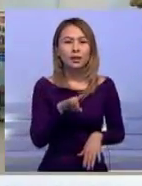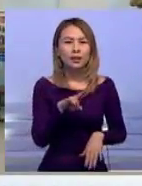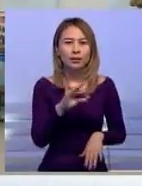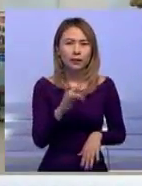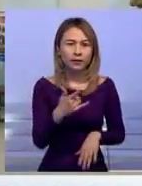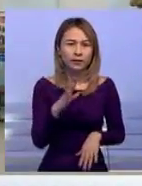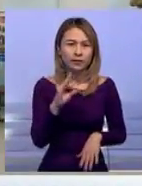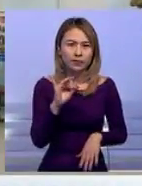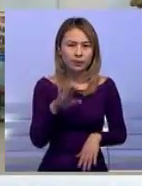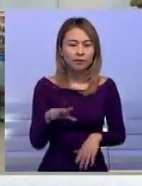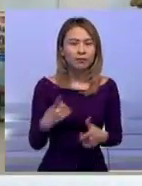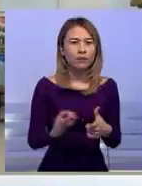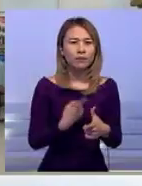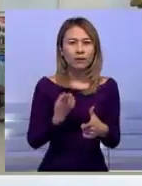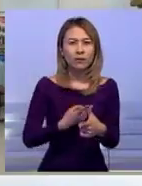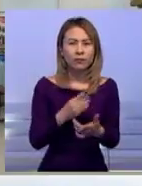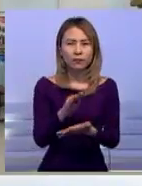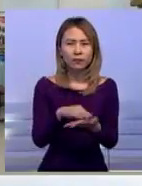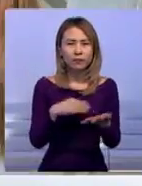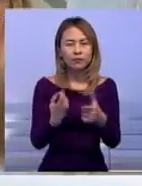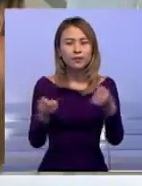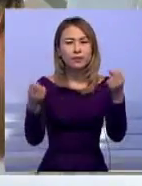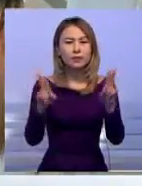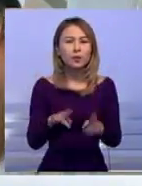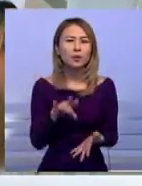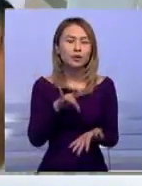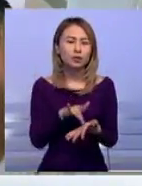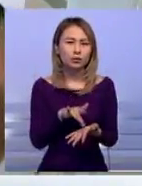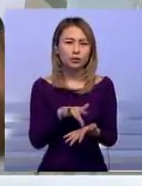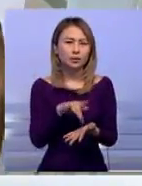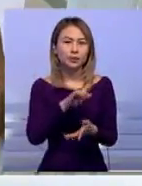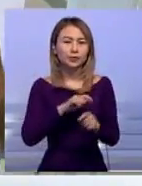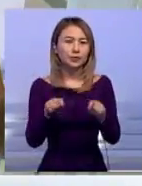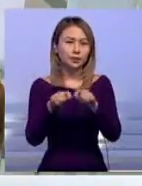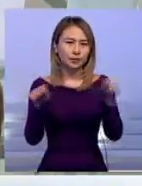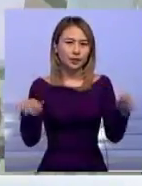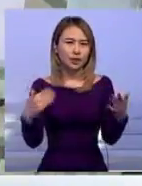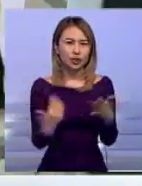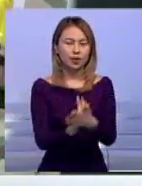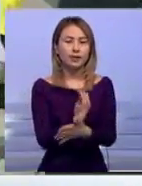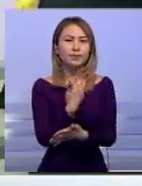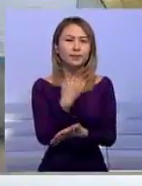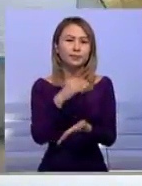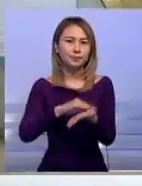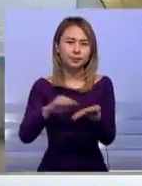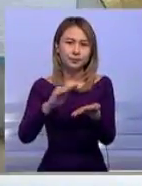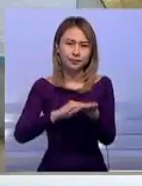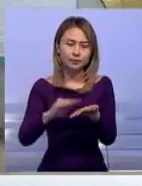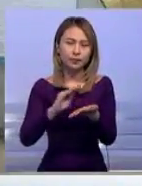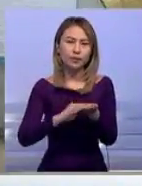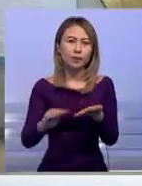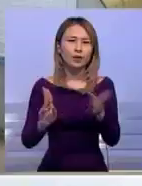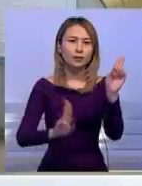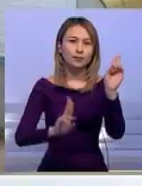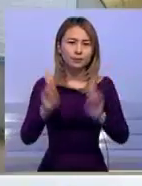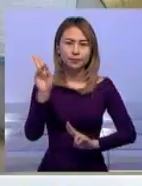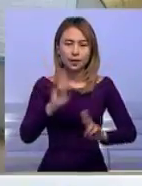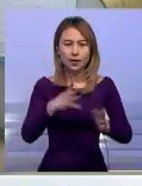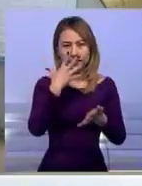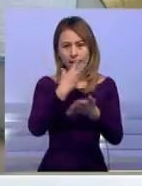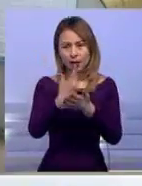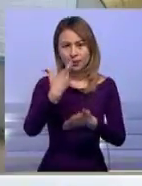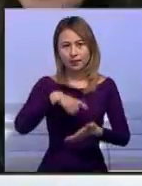жанынан құрамында лингвистері, филолог мамандары бар арнайы орталық құрылмақ. Олар жаңа қаріптердің емле ережелерін